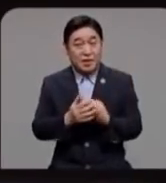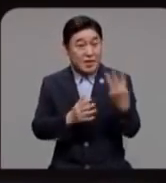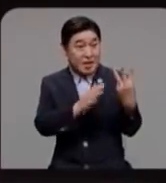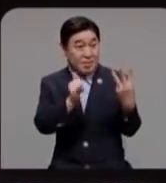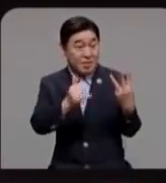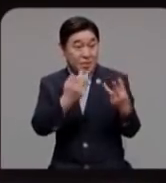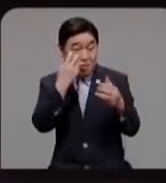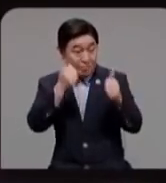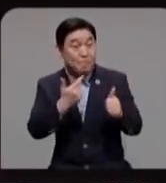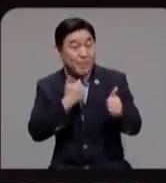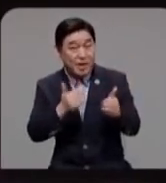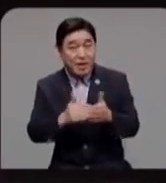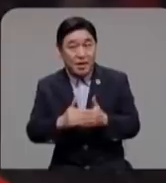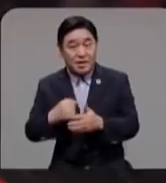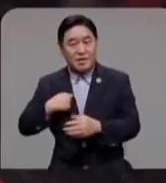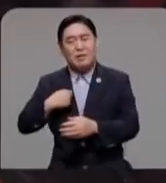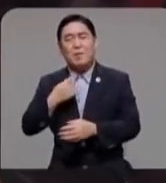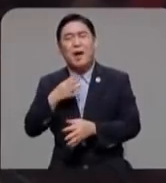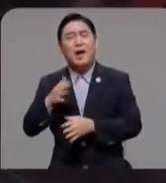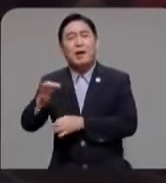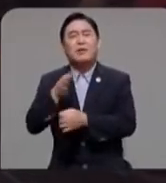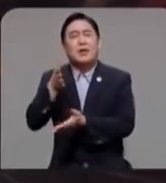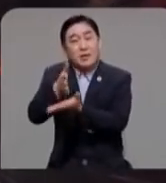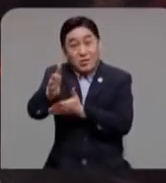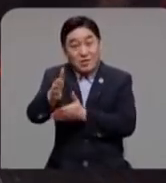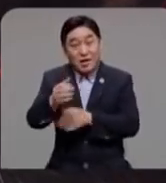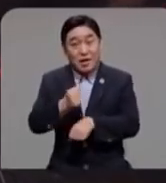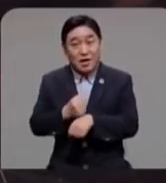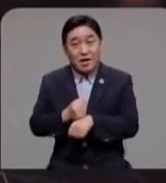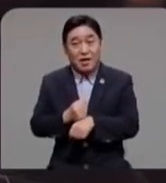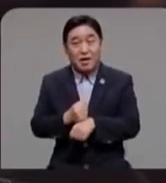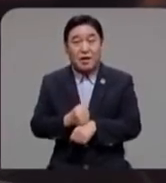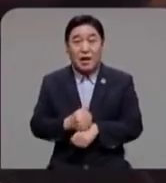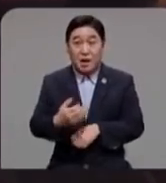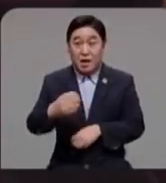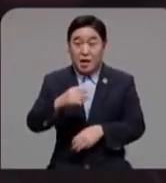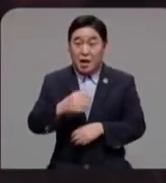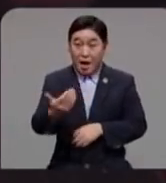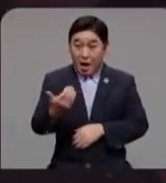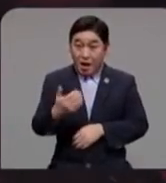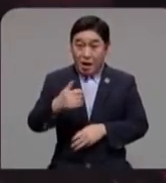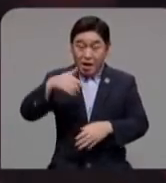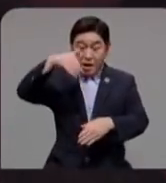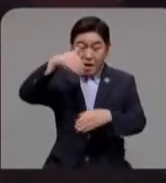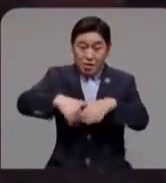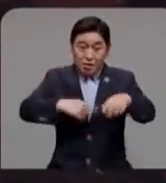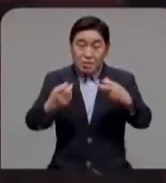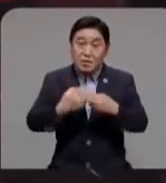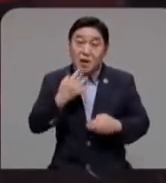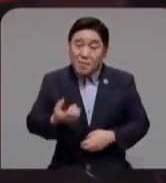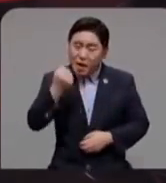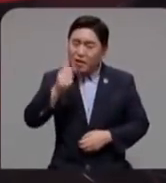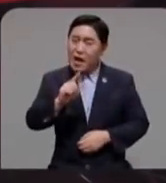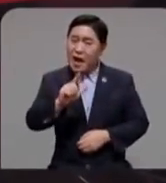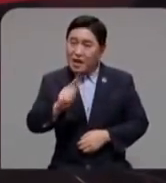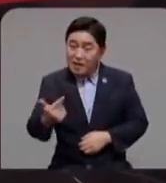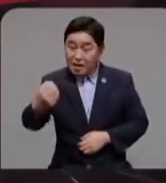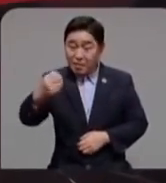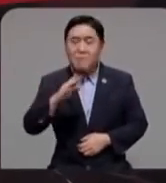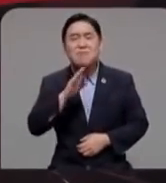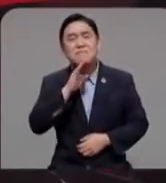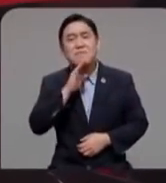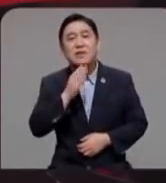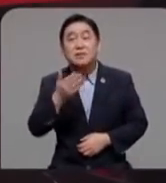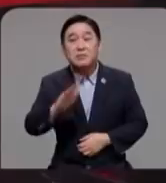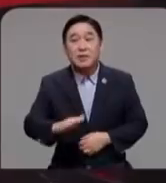아까 윤 후보님 선거가 정책만 갖고 하는 거 아니다 이러시는데요. 그 말씀도 일리가 있으세요. 근데 어떤 게 있느냐